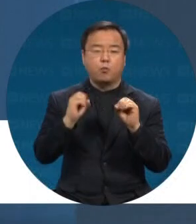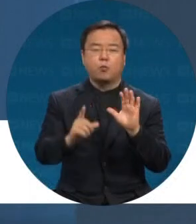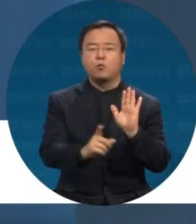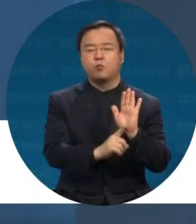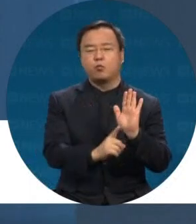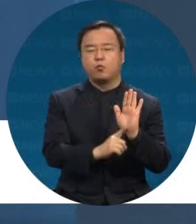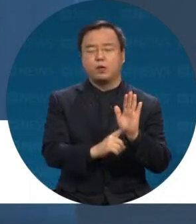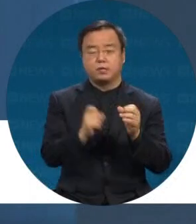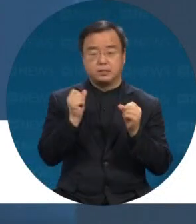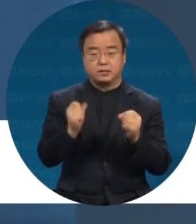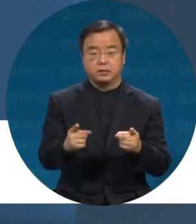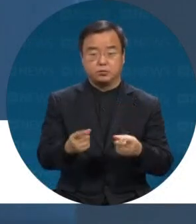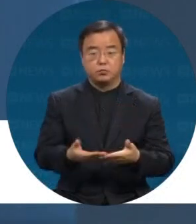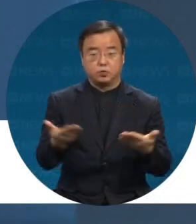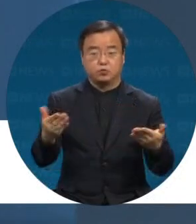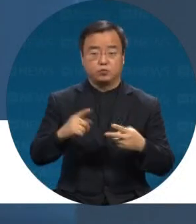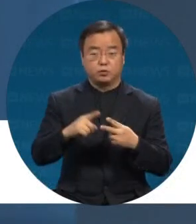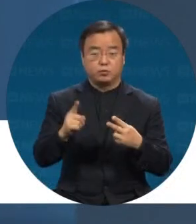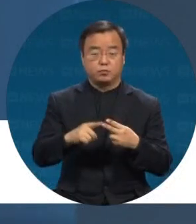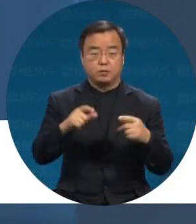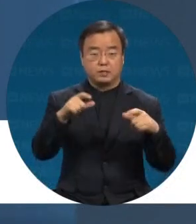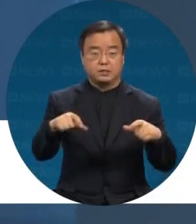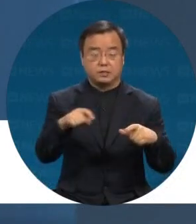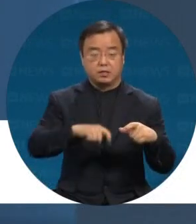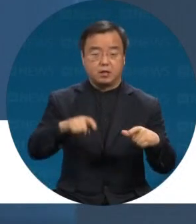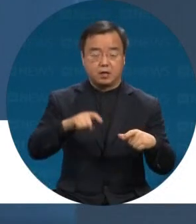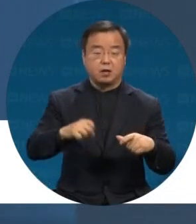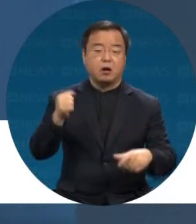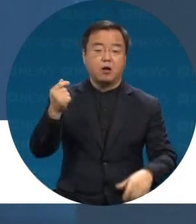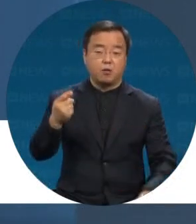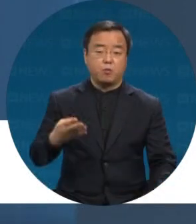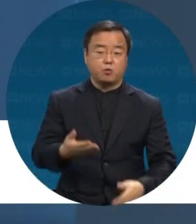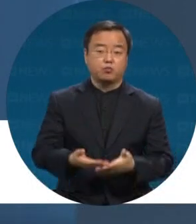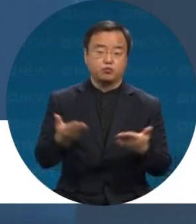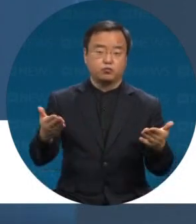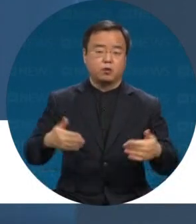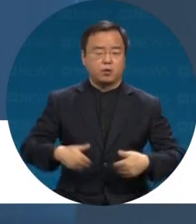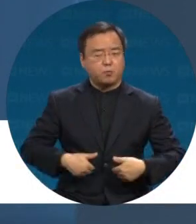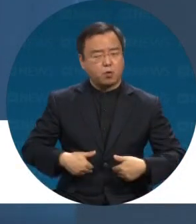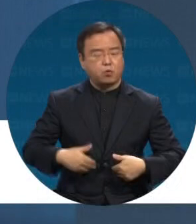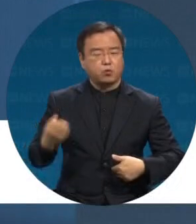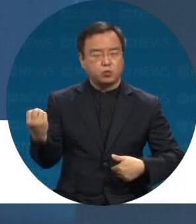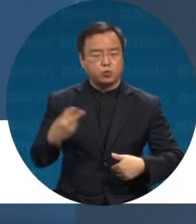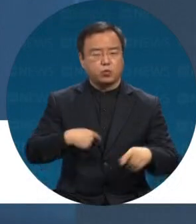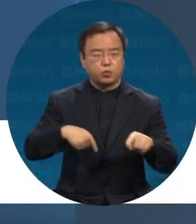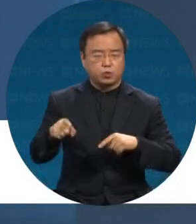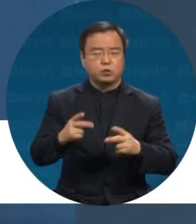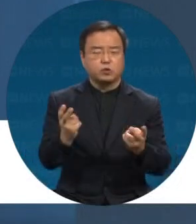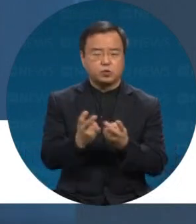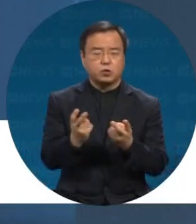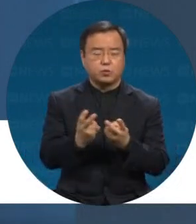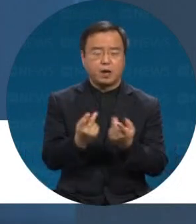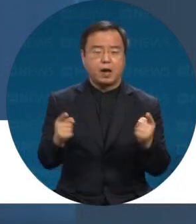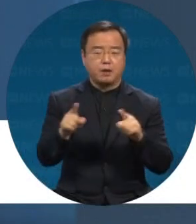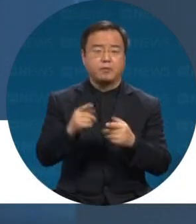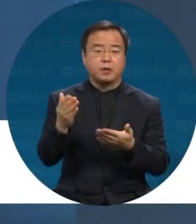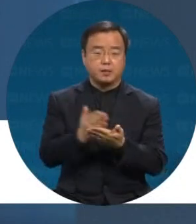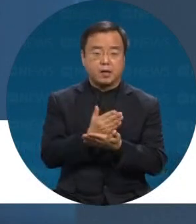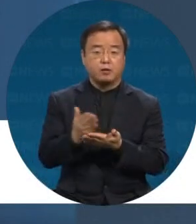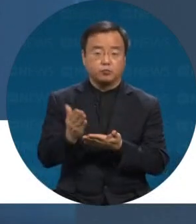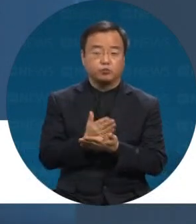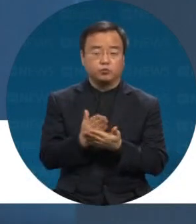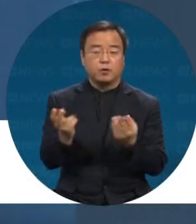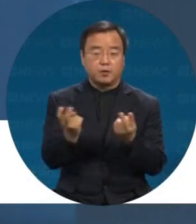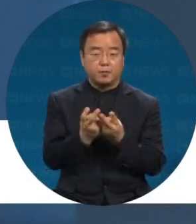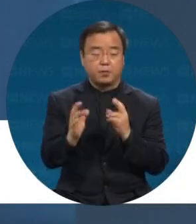또는 지역별로 번호를 부여하는 방법도 있을 거예요 그래서 정책을 공유하는 이런 방법들을 우리 특이해서 지금 고민을 하고